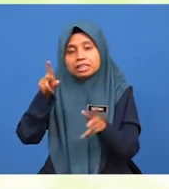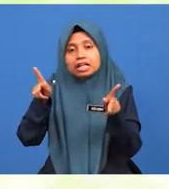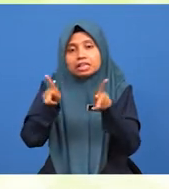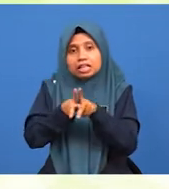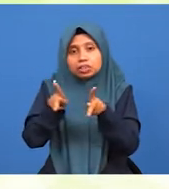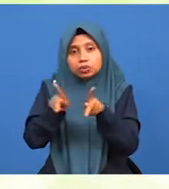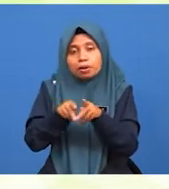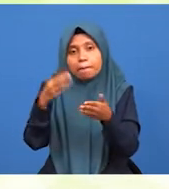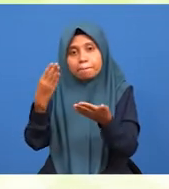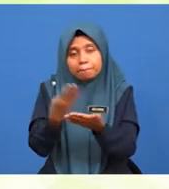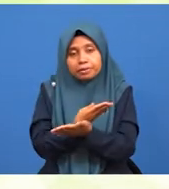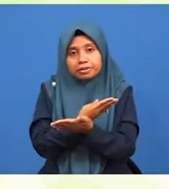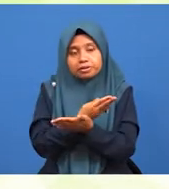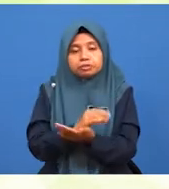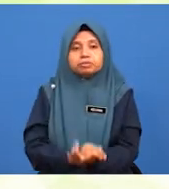Pandai, murid-murid.